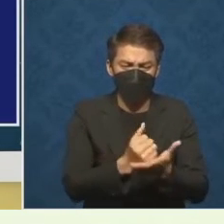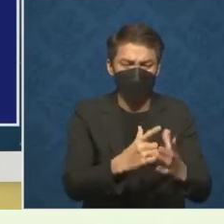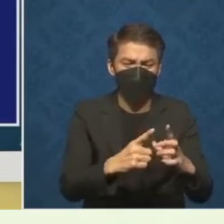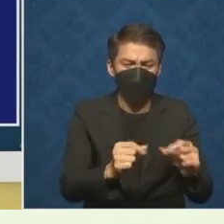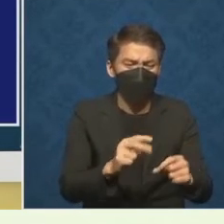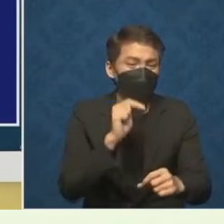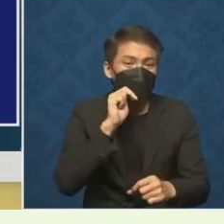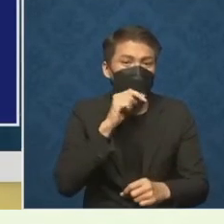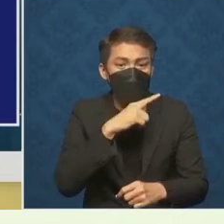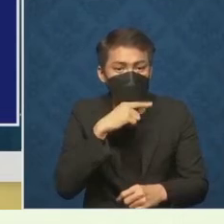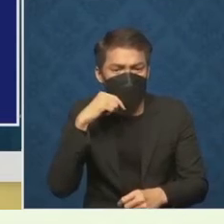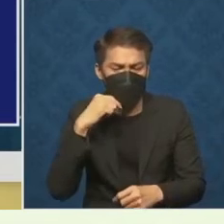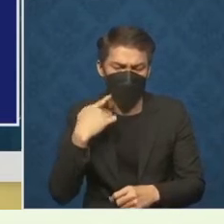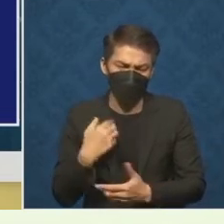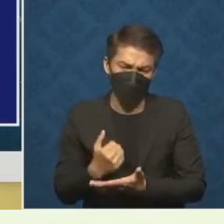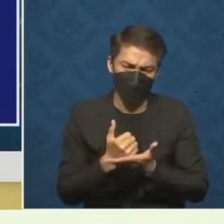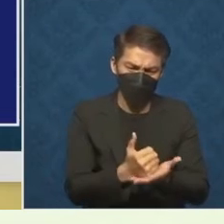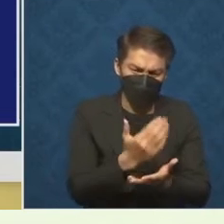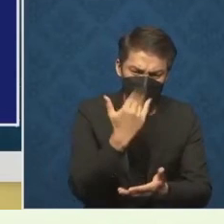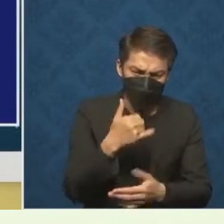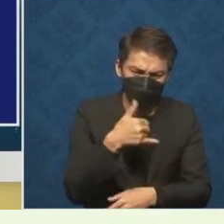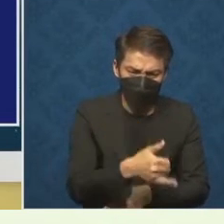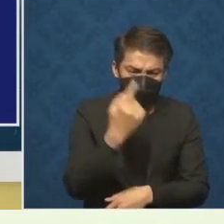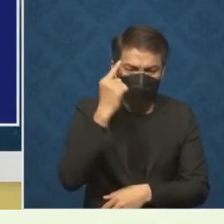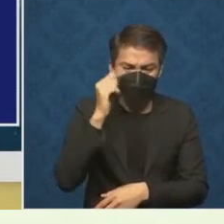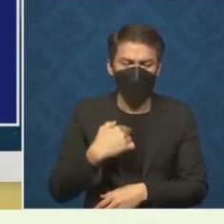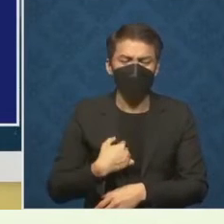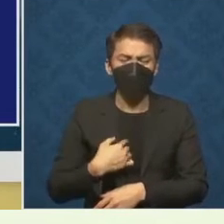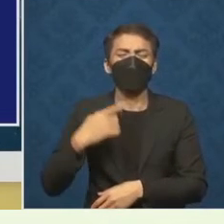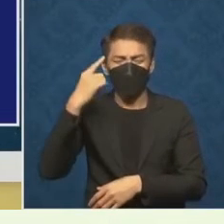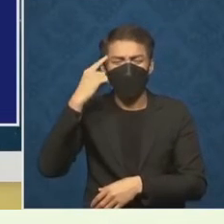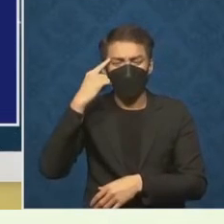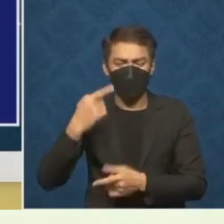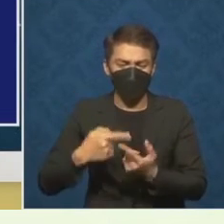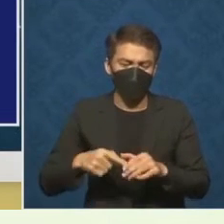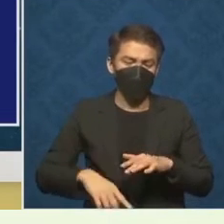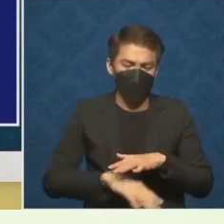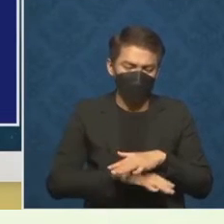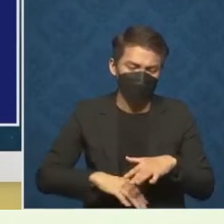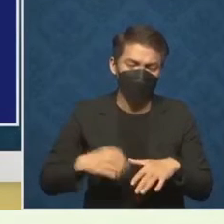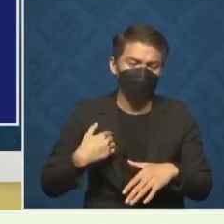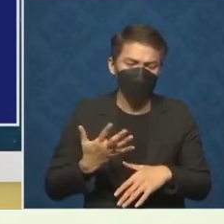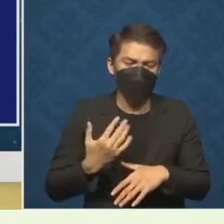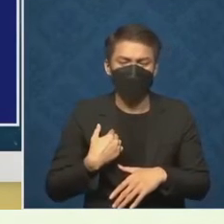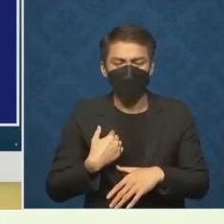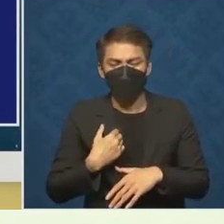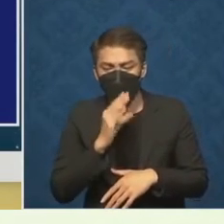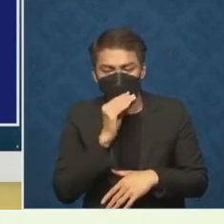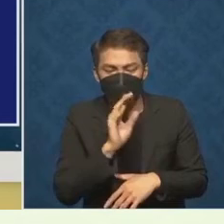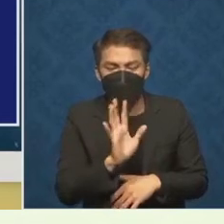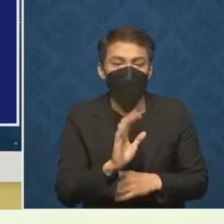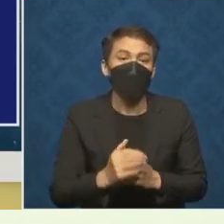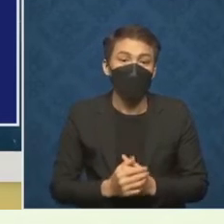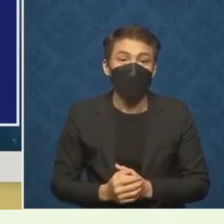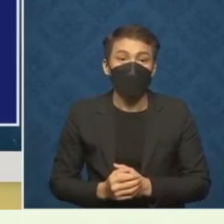ไมนะครับผมก็รู้อยู่นะแต่ผมไม่มีหลักฐานผมก็ไม่อยากจะพูดตรงนี้นะครับเพราะฉะนั้นจ